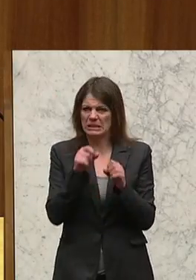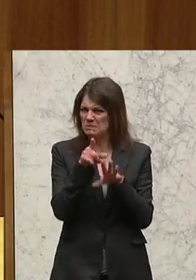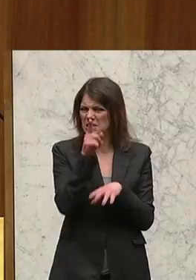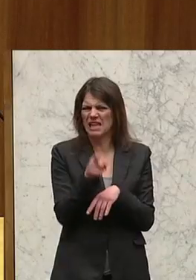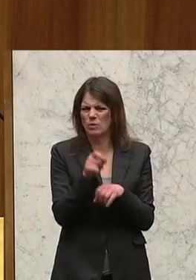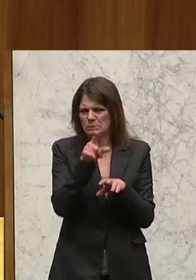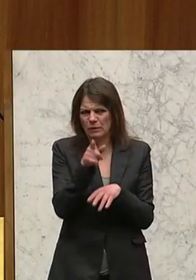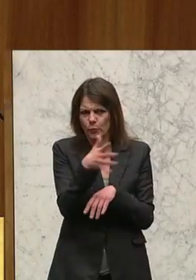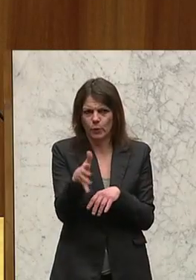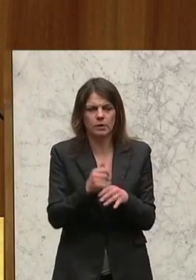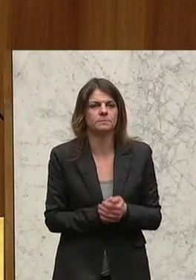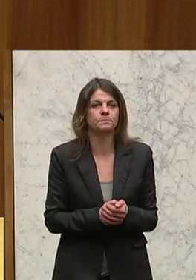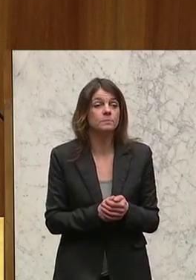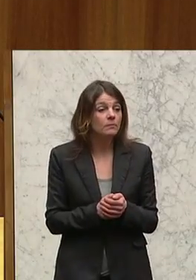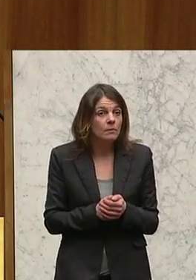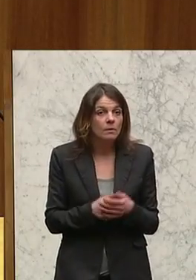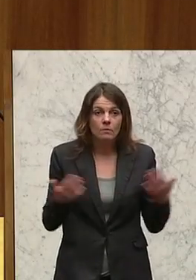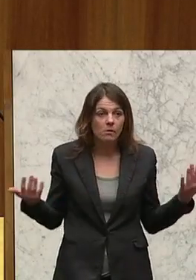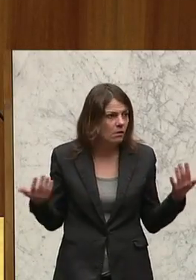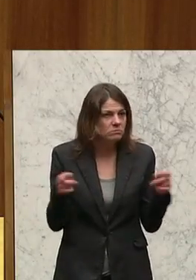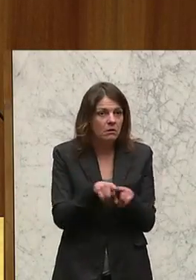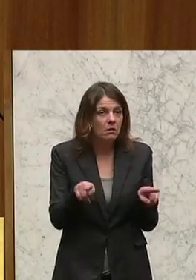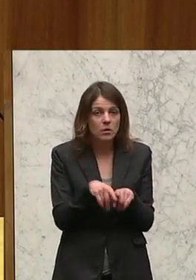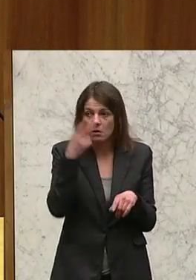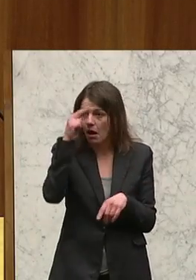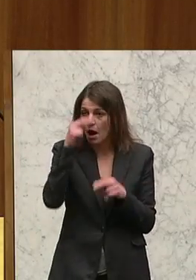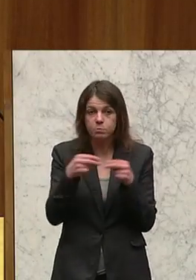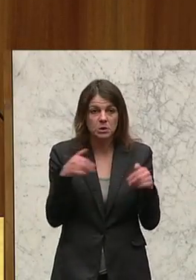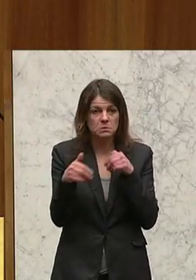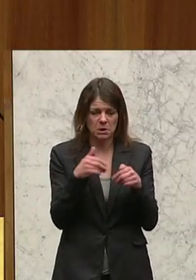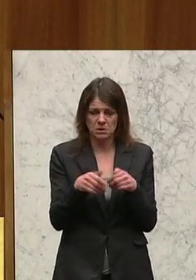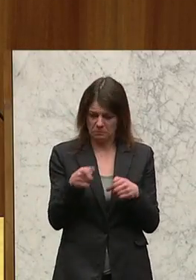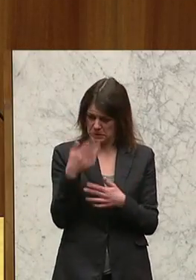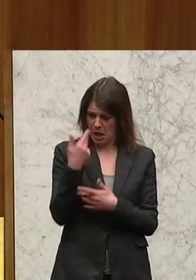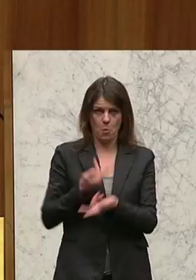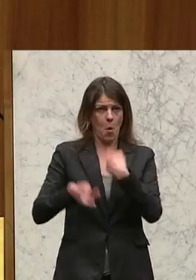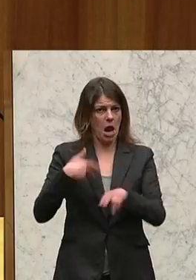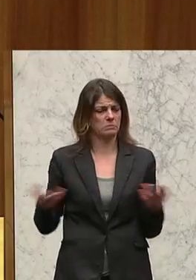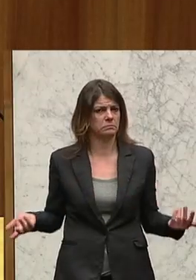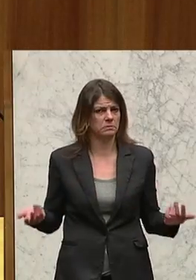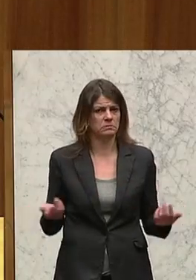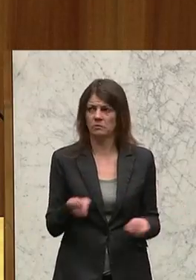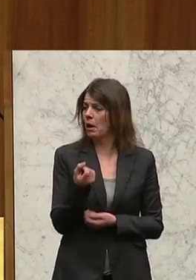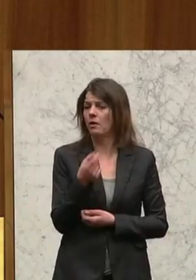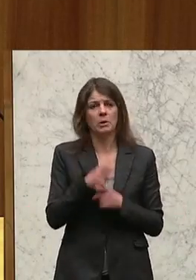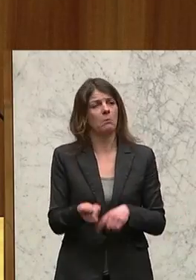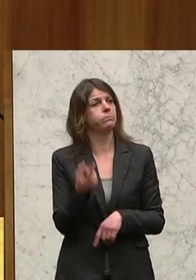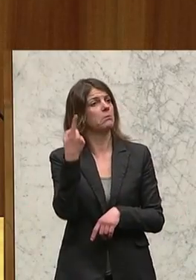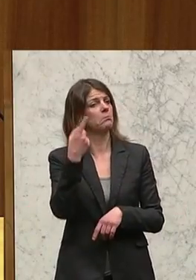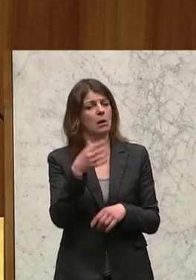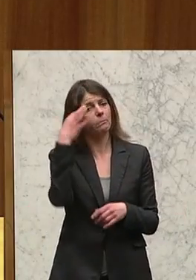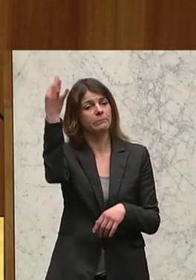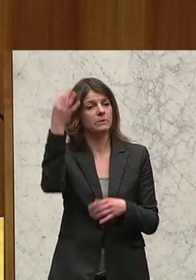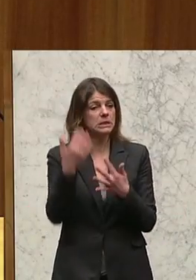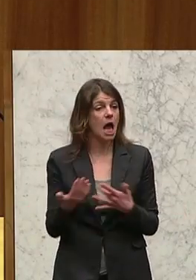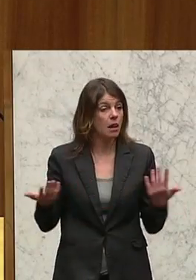oder 17.500. Das ist genauso, Herr Bundesminister, vollkommen unklar, wie Sie auf diese Zahl kommen. Das sind Schnapszahlen, Herr